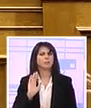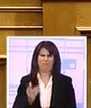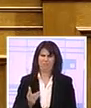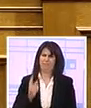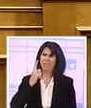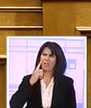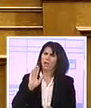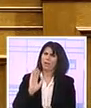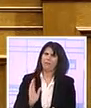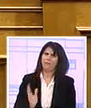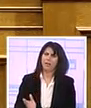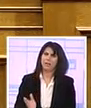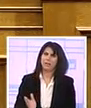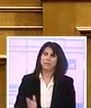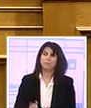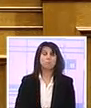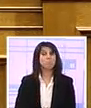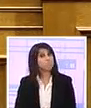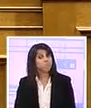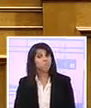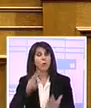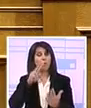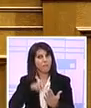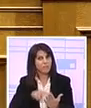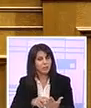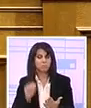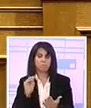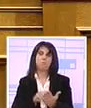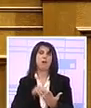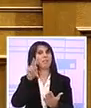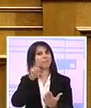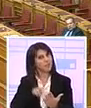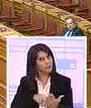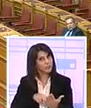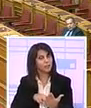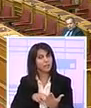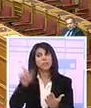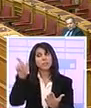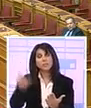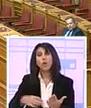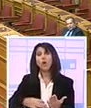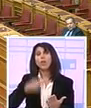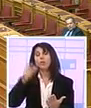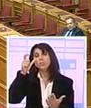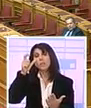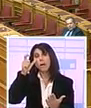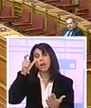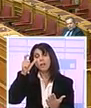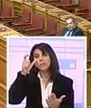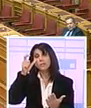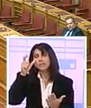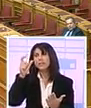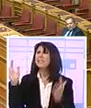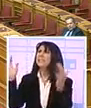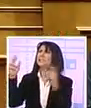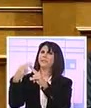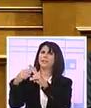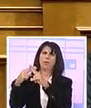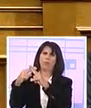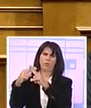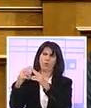κατάλαβα. Διάβασα και ξαναδιάβασα την τοποθέτηση του κύριου Σαμαρά μετά τη Σύνοδο Κορυφής